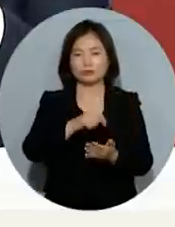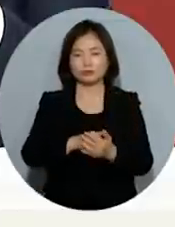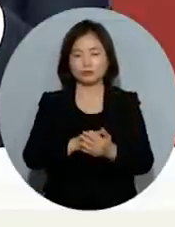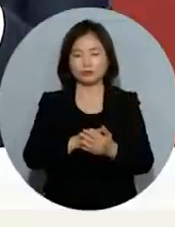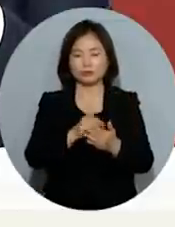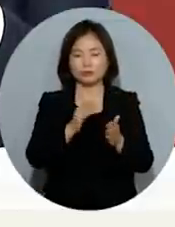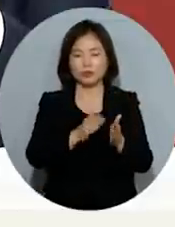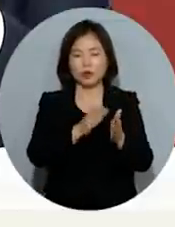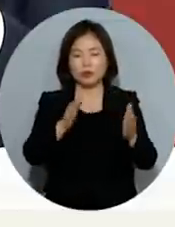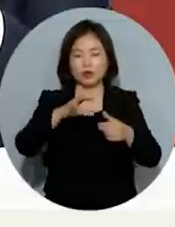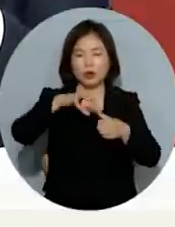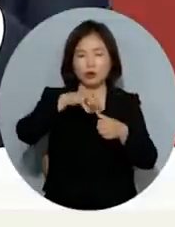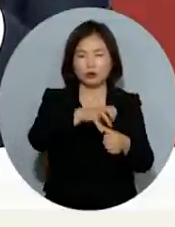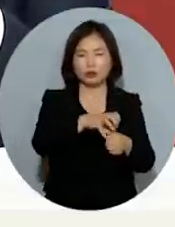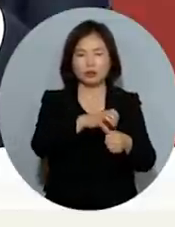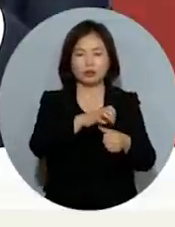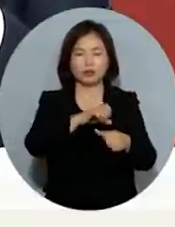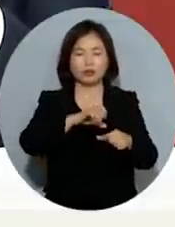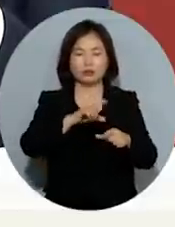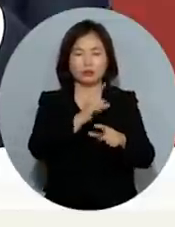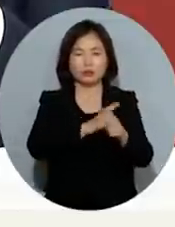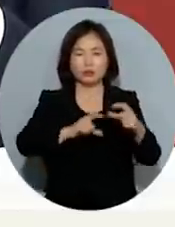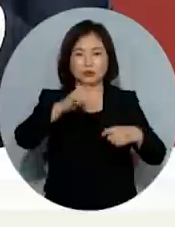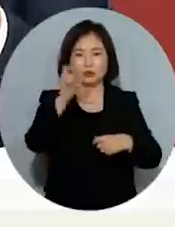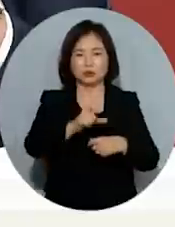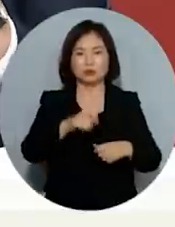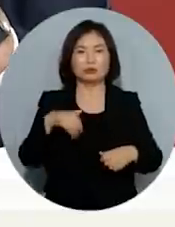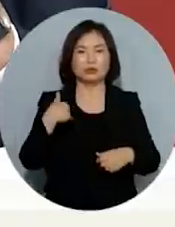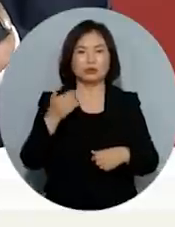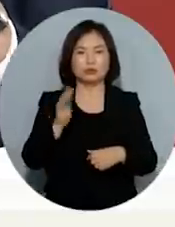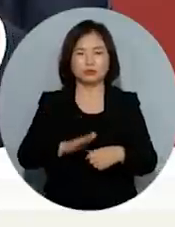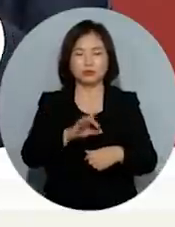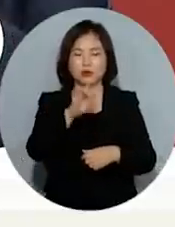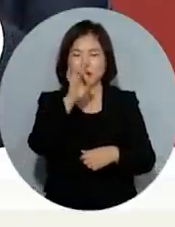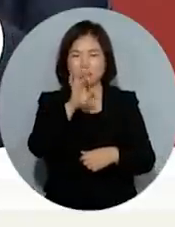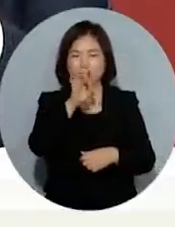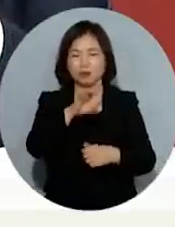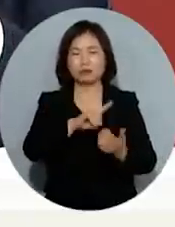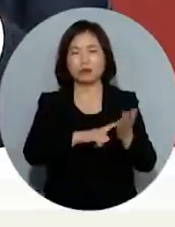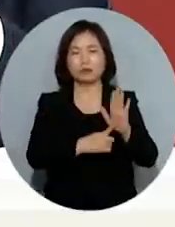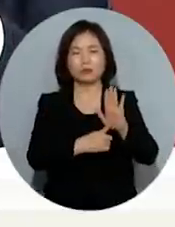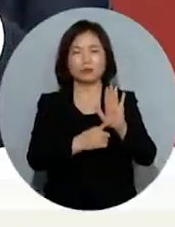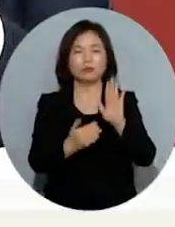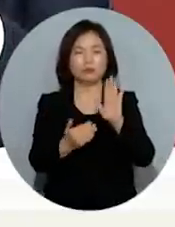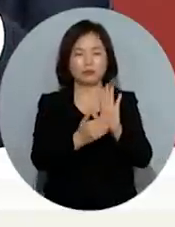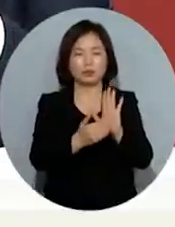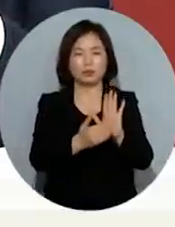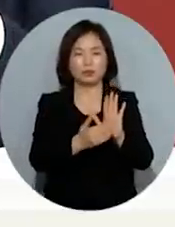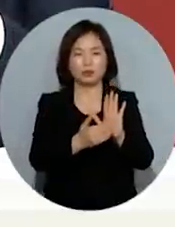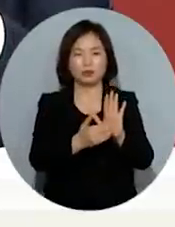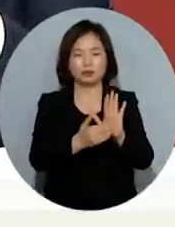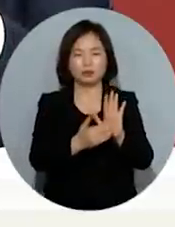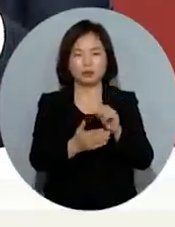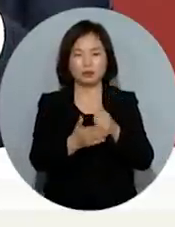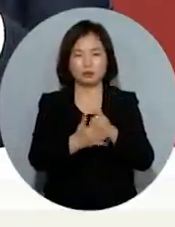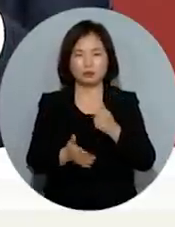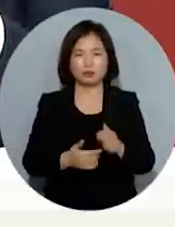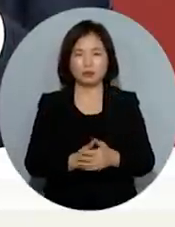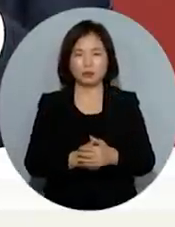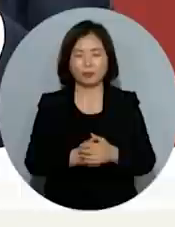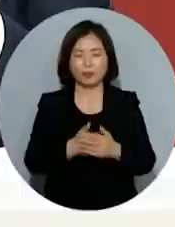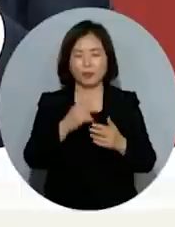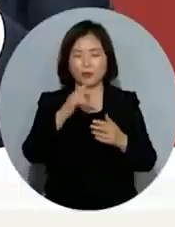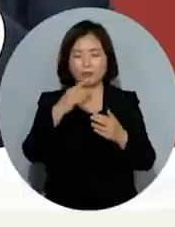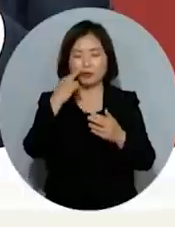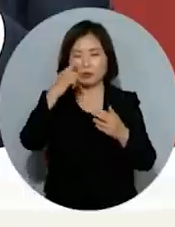확장 억제를 강화하는 거는 몰라도 그런 거는 안 된다는 발표도 이미 했고 그거는 미